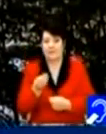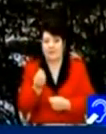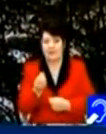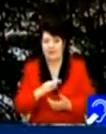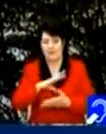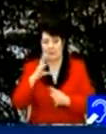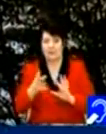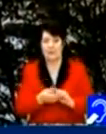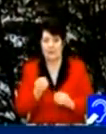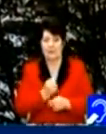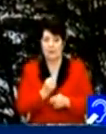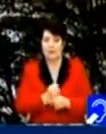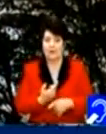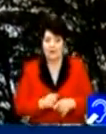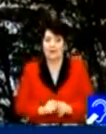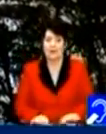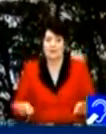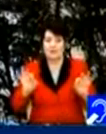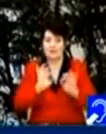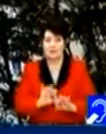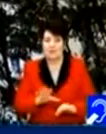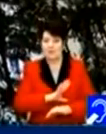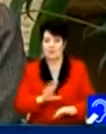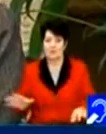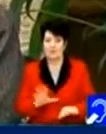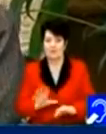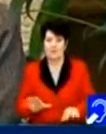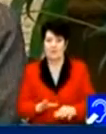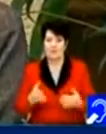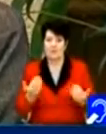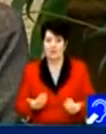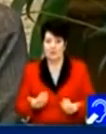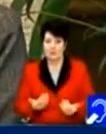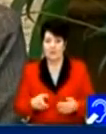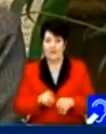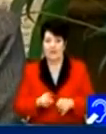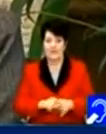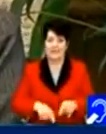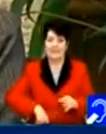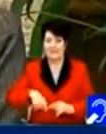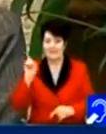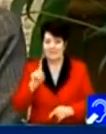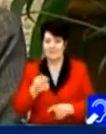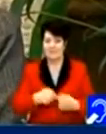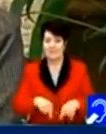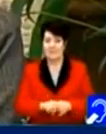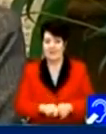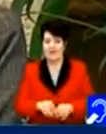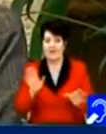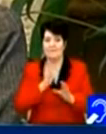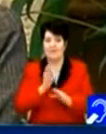Acestea sunt niște lucrări care nu s-au mai făcut practic niciodată într-așa mod, la așa înălțime și de așa